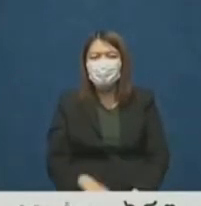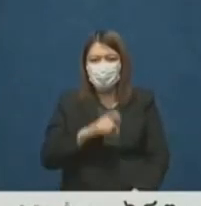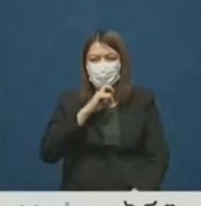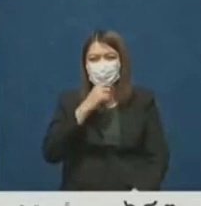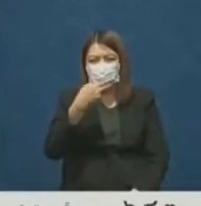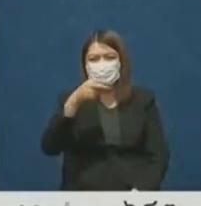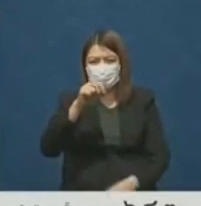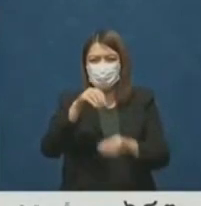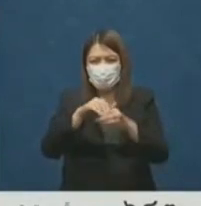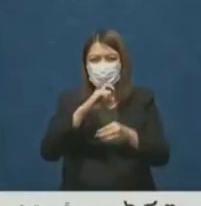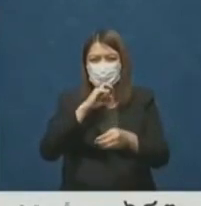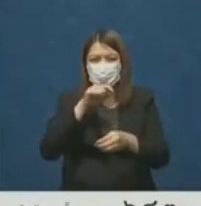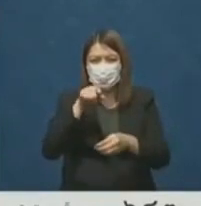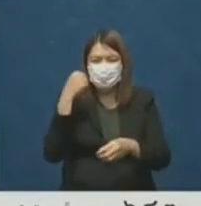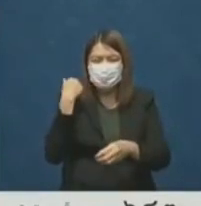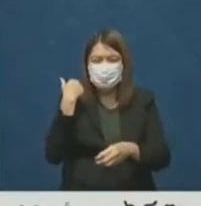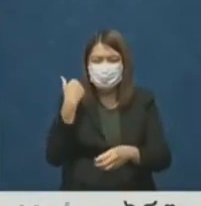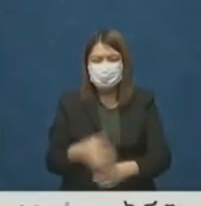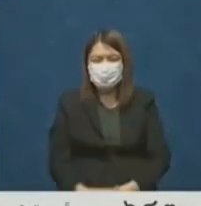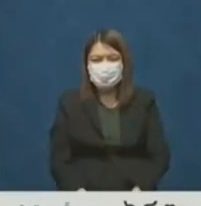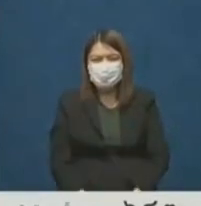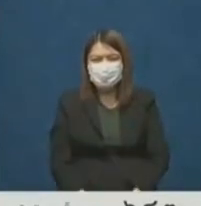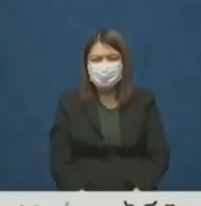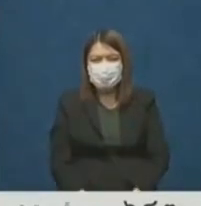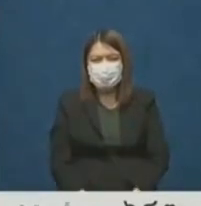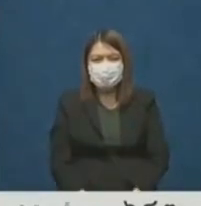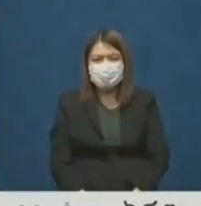จนี่ก็ยังจะให้มันยังอยู่ในหลักสูตรเราต่อไปใช่ไหมครับ